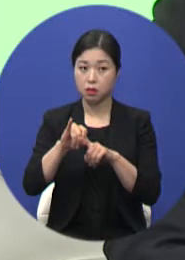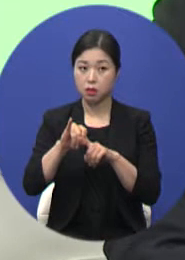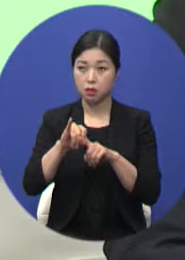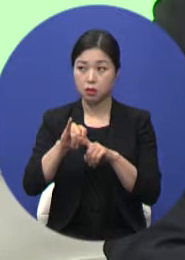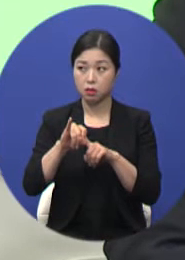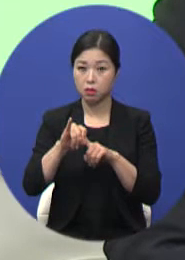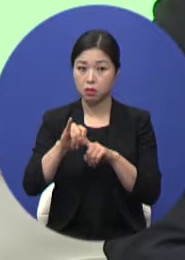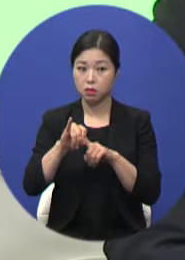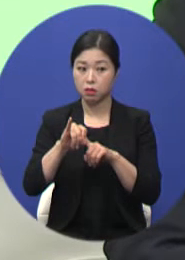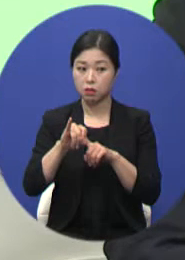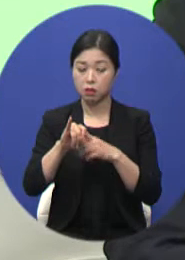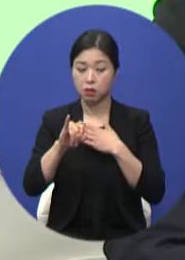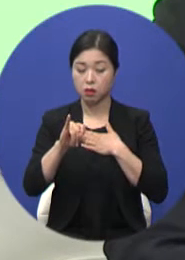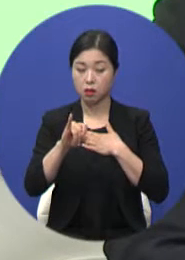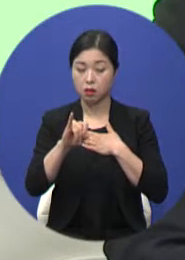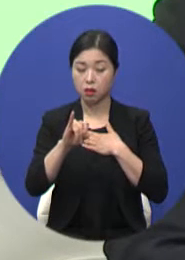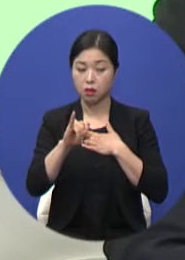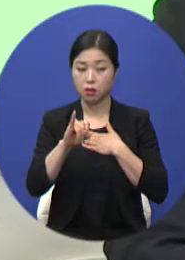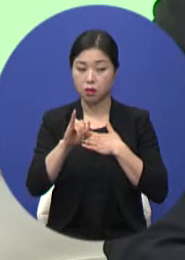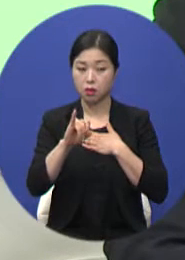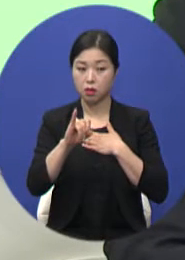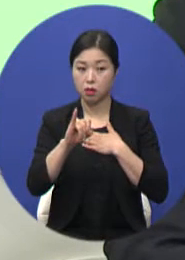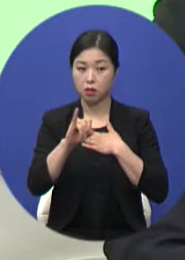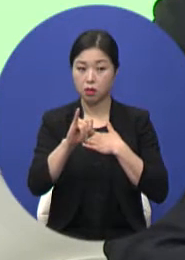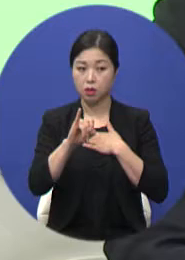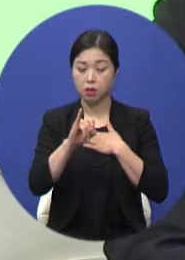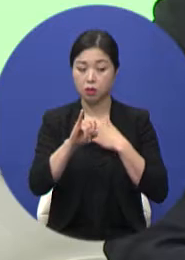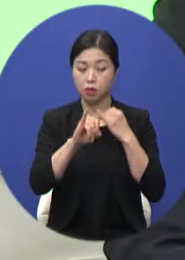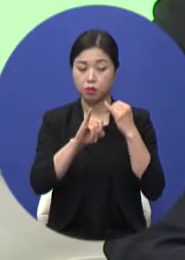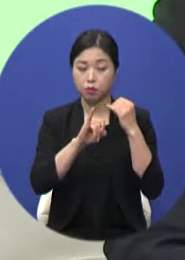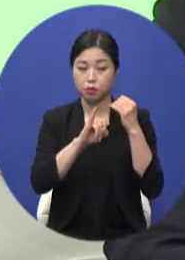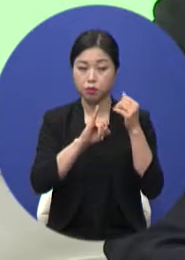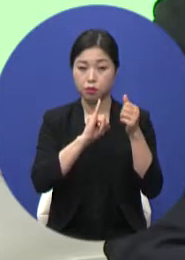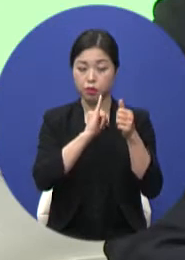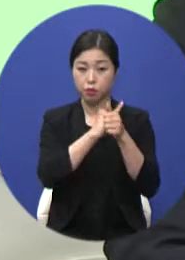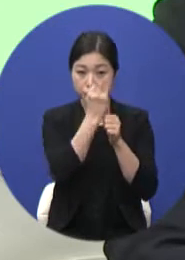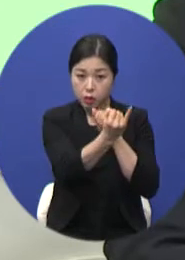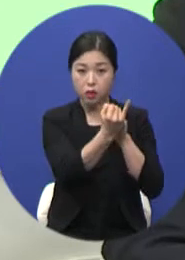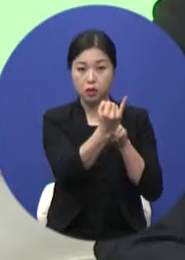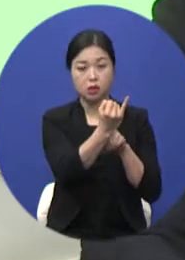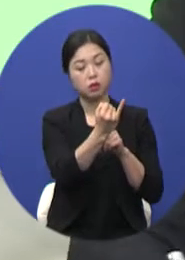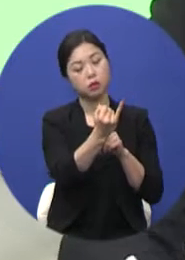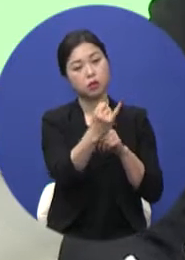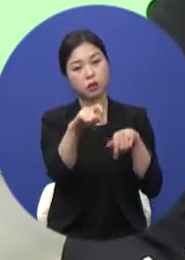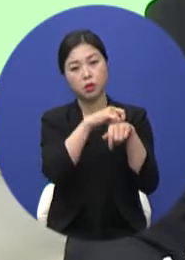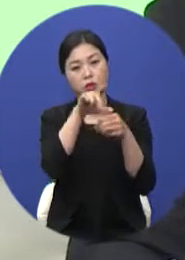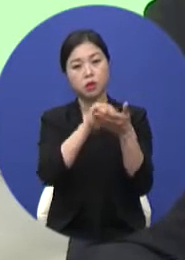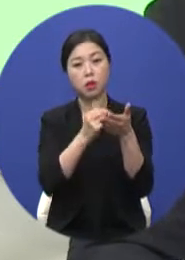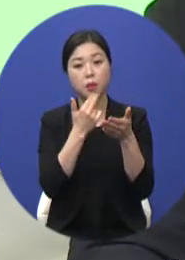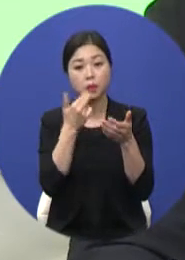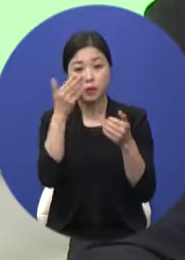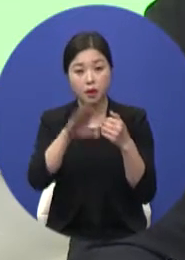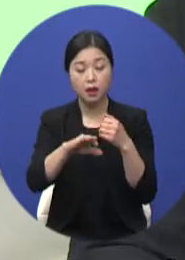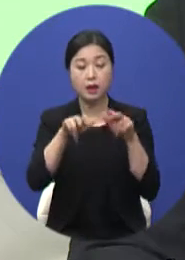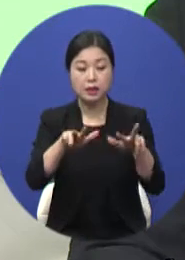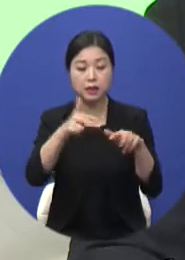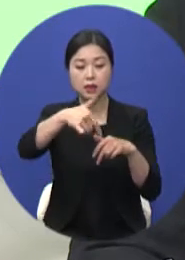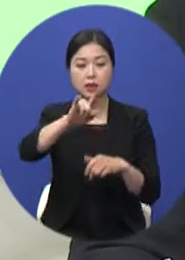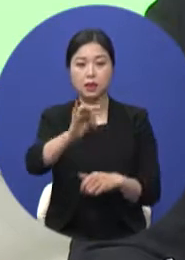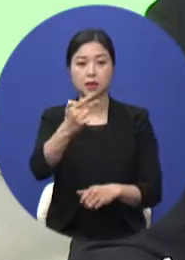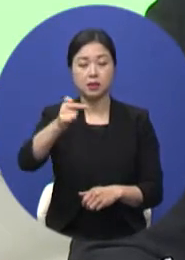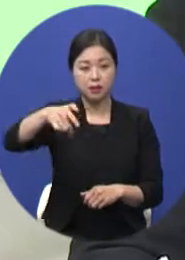안식분은 사실 특별하게 문제는 없는데 그 갱년기에 대해서 좀 어떻게 지혜롭게 극복을 할 수 있을까 그거를 좀 말씀드리고 싶거든요.